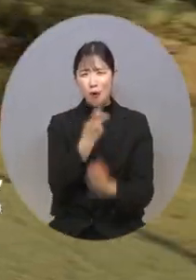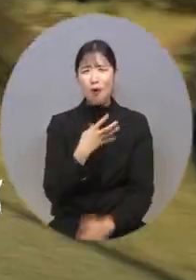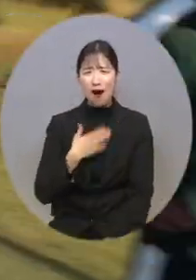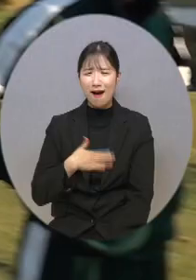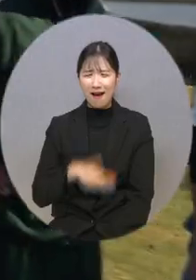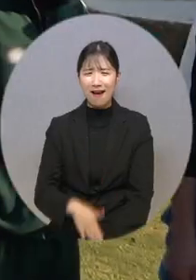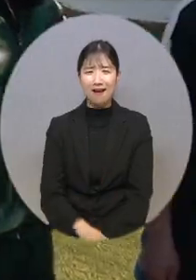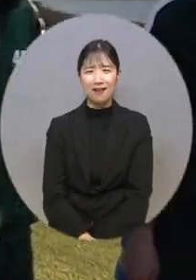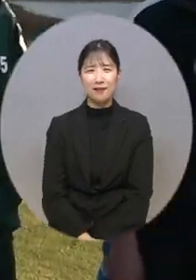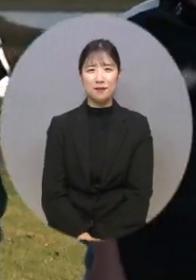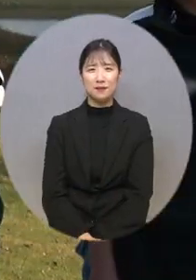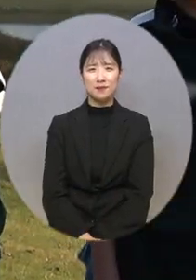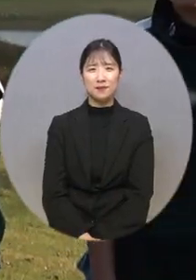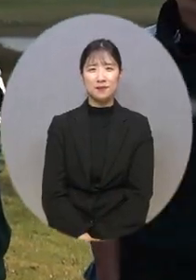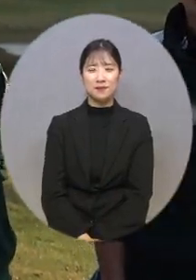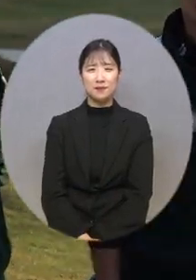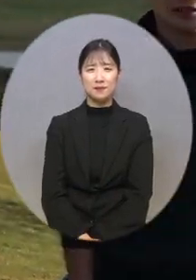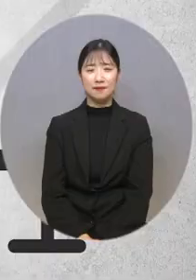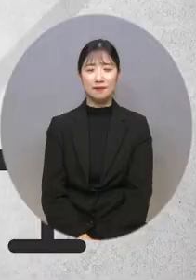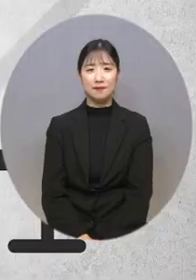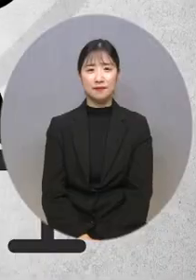그러니까.